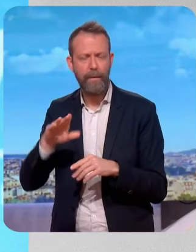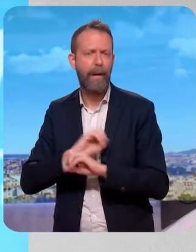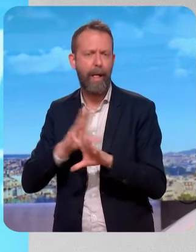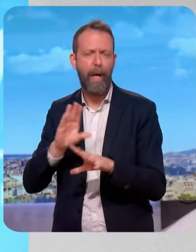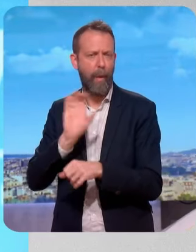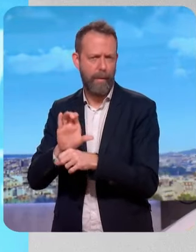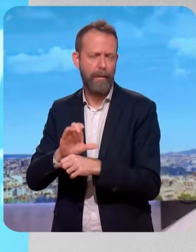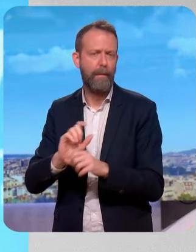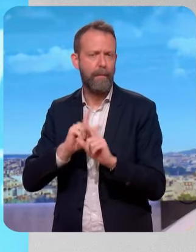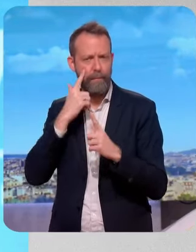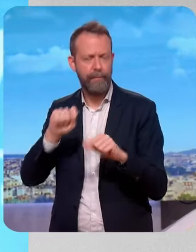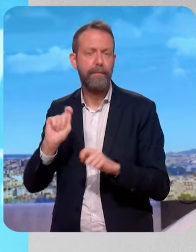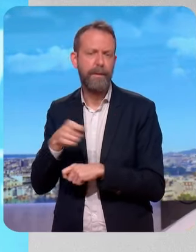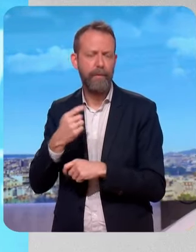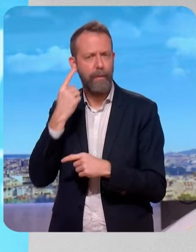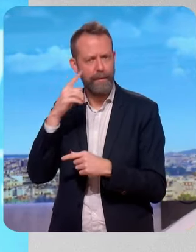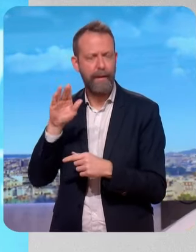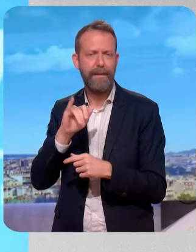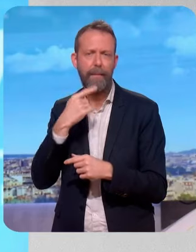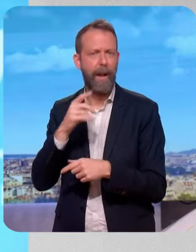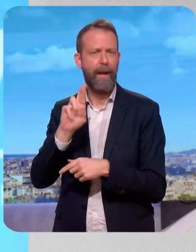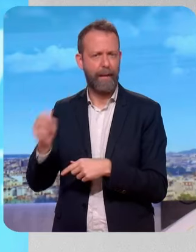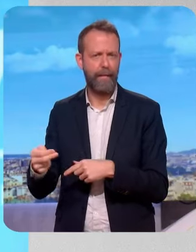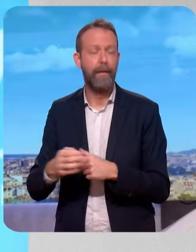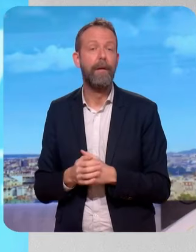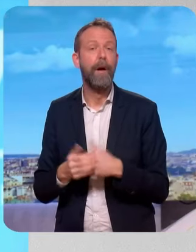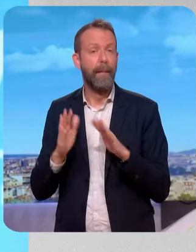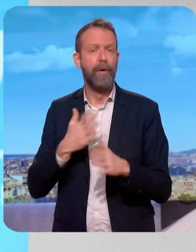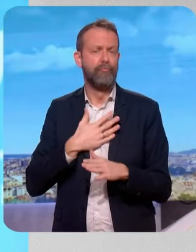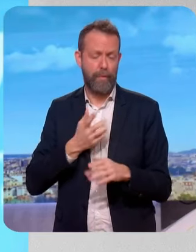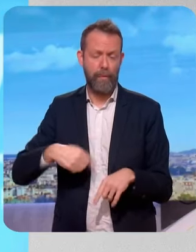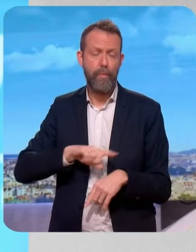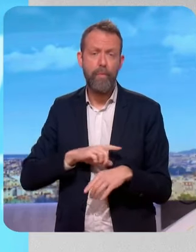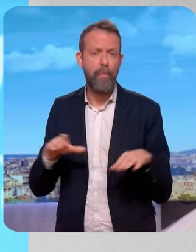franchement contre, évidemment, je pense au Rassemblement national. Mais chez nous, on a